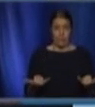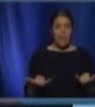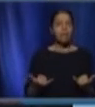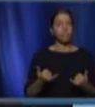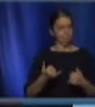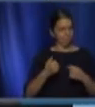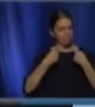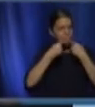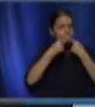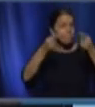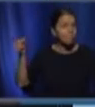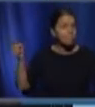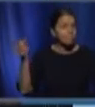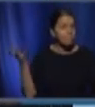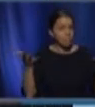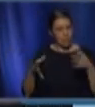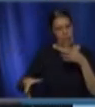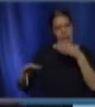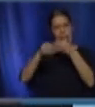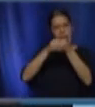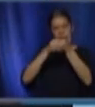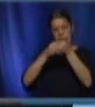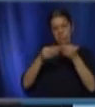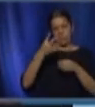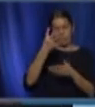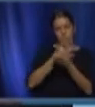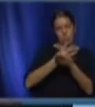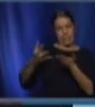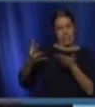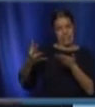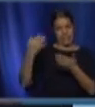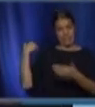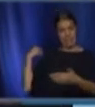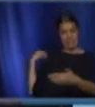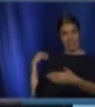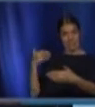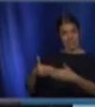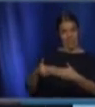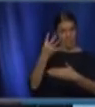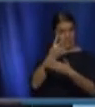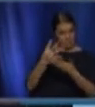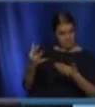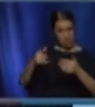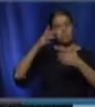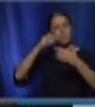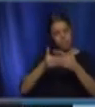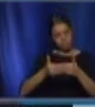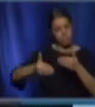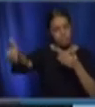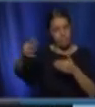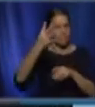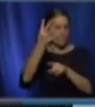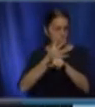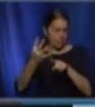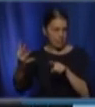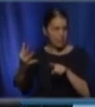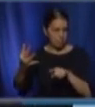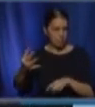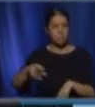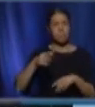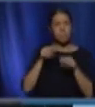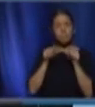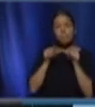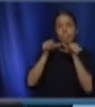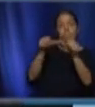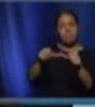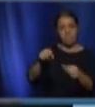par conséquent que les restrictions dans les zones rouges vont continuer jusqu'au 23 novembre. Toutes